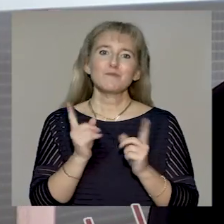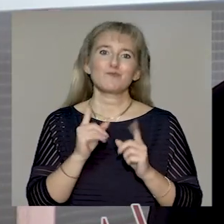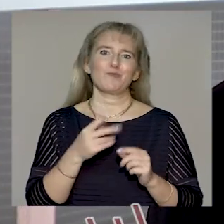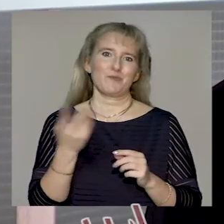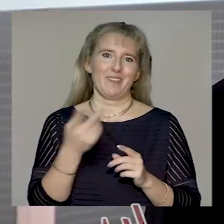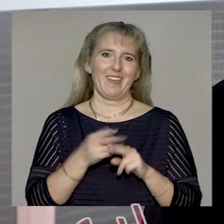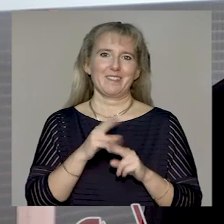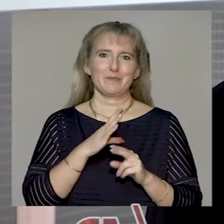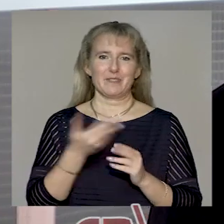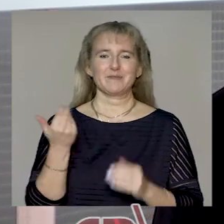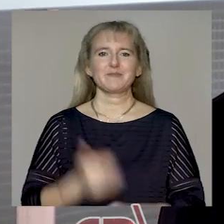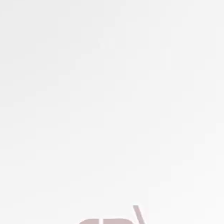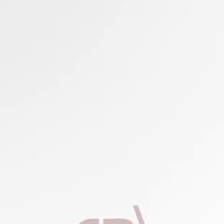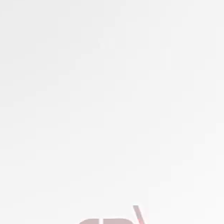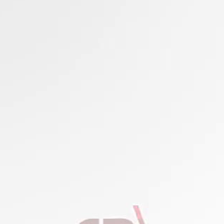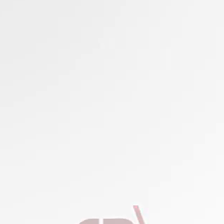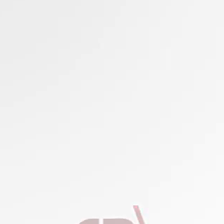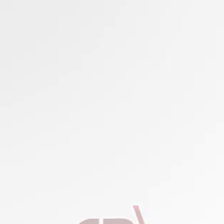вспомнить, о чему-то, может быть, и научиться.